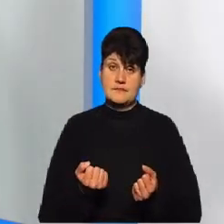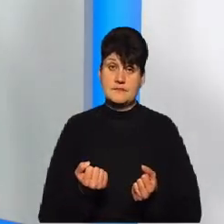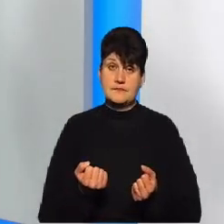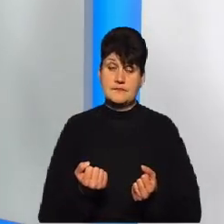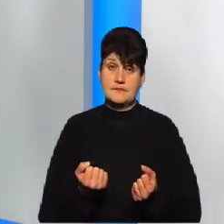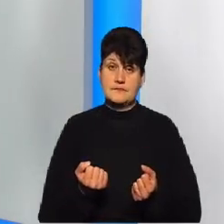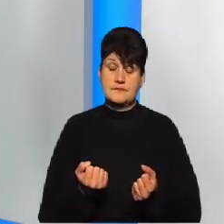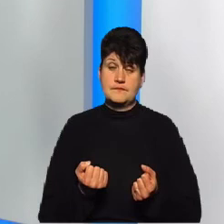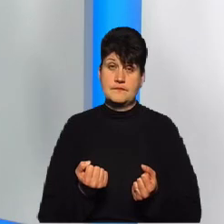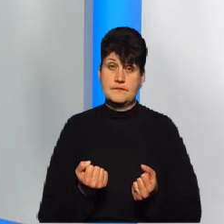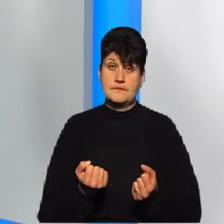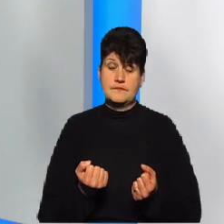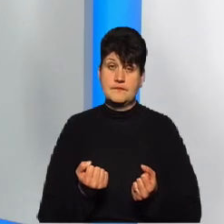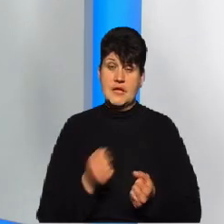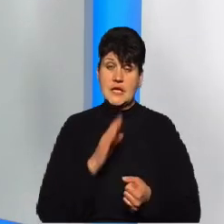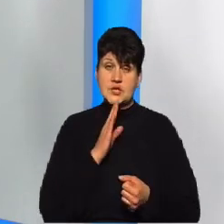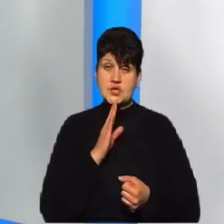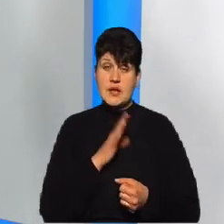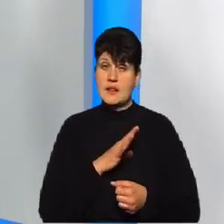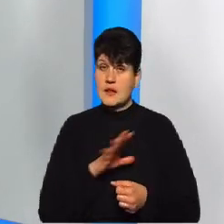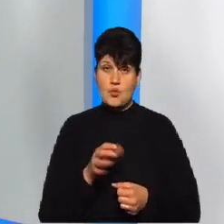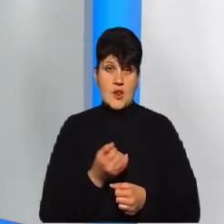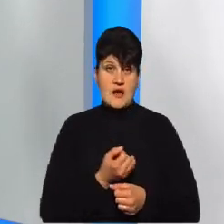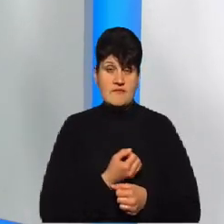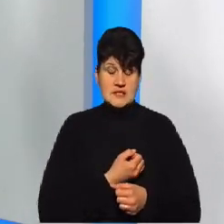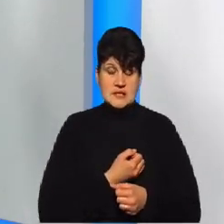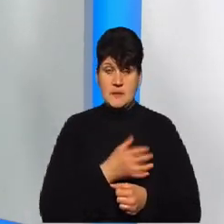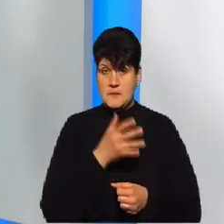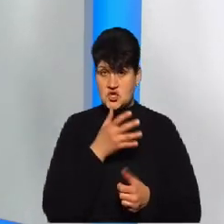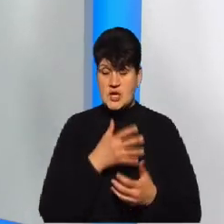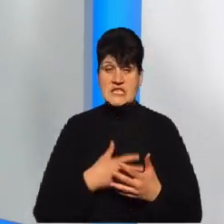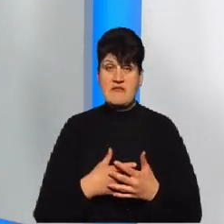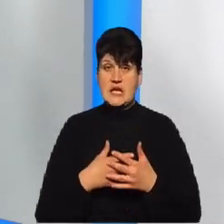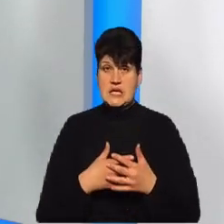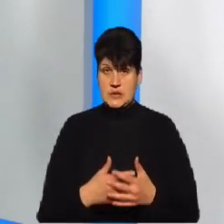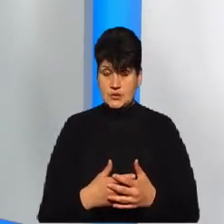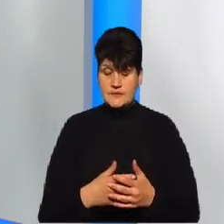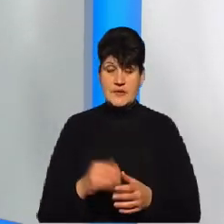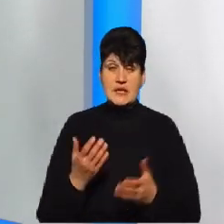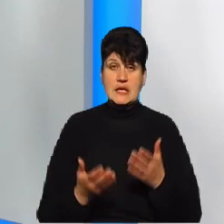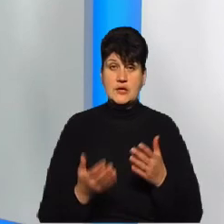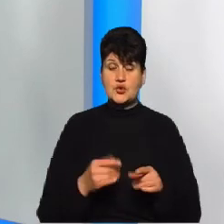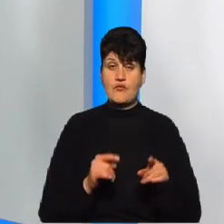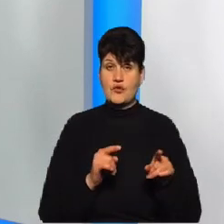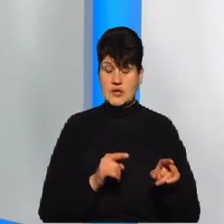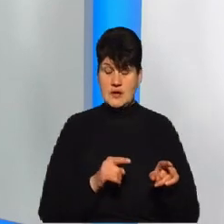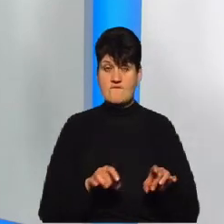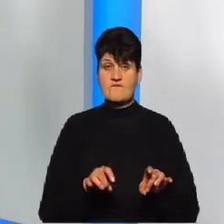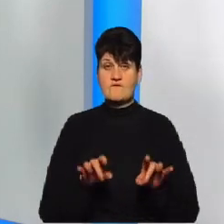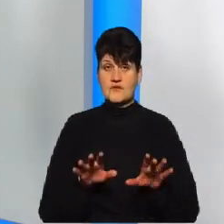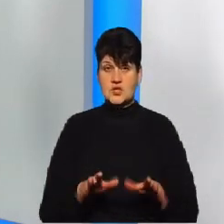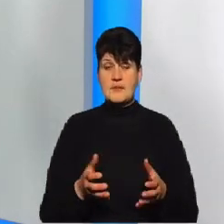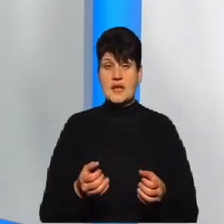якщо жінка не була вакцинована під час вагітності, і якщо вона вирішила, прийняла